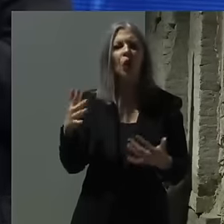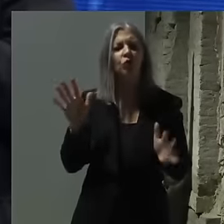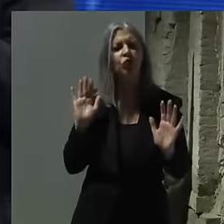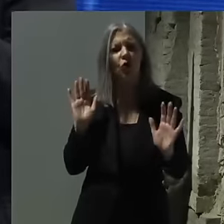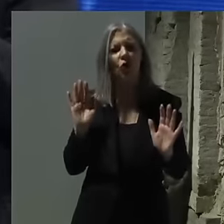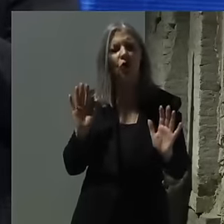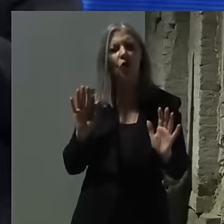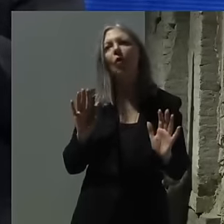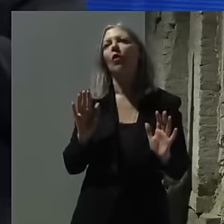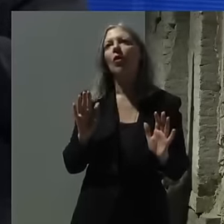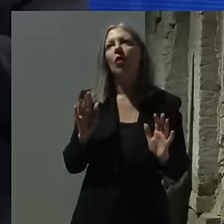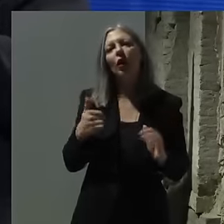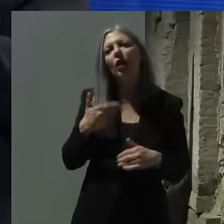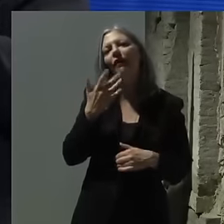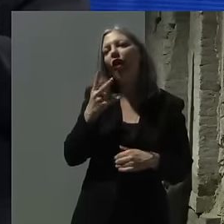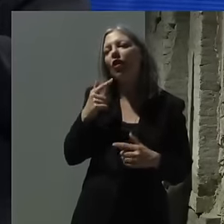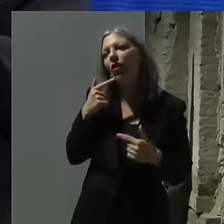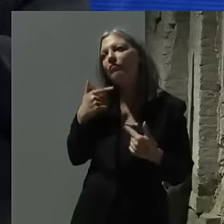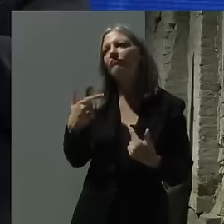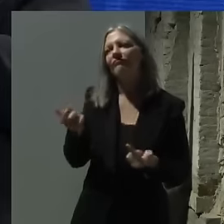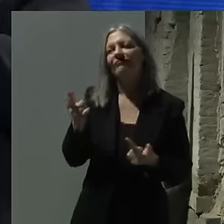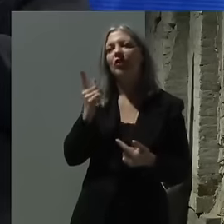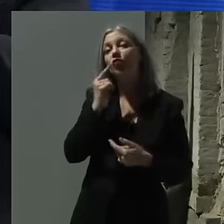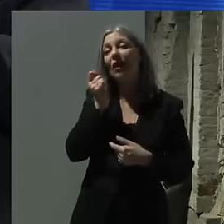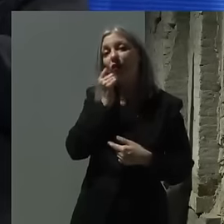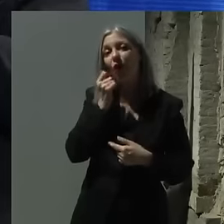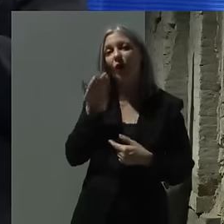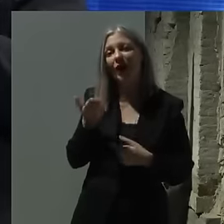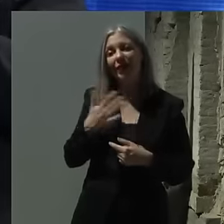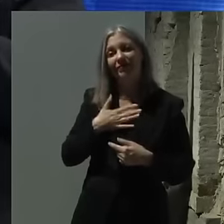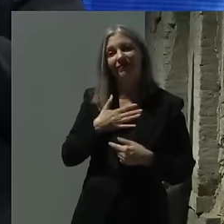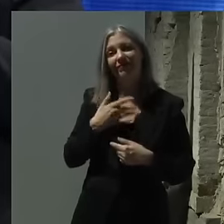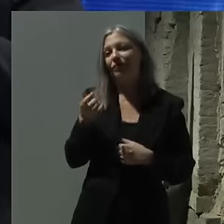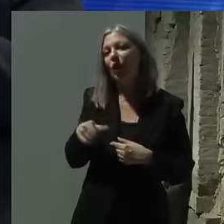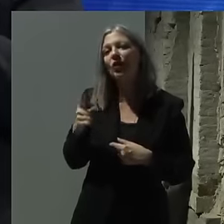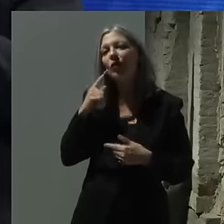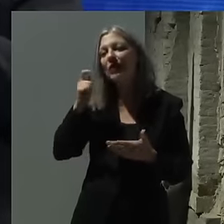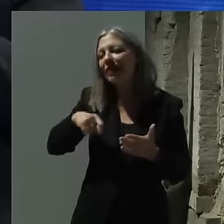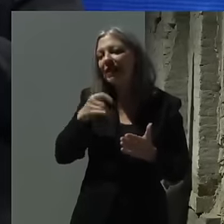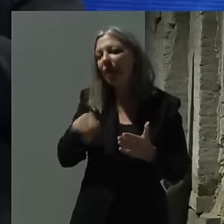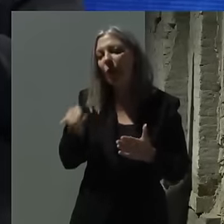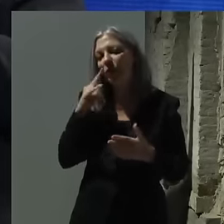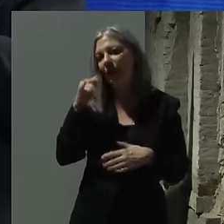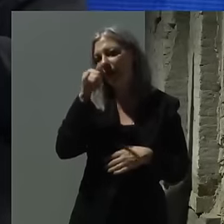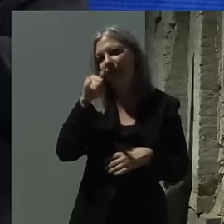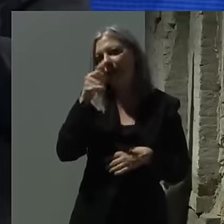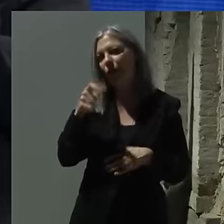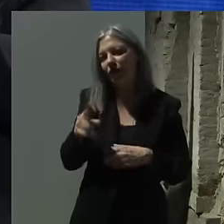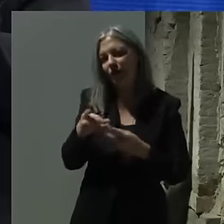ho risposto che l'avrei dedicata ai miei genitori che non hanno visto quest'esito della sentenza, ma nello stesso tempo ho